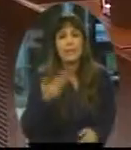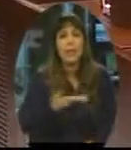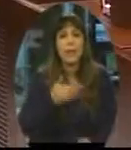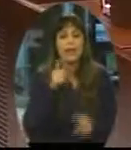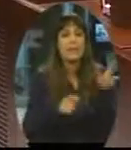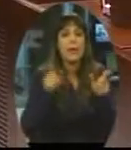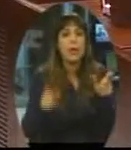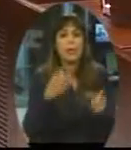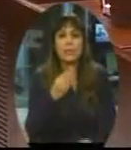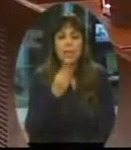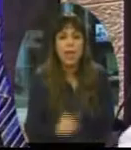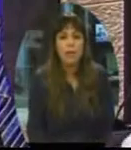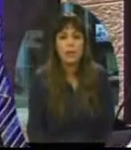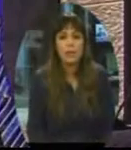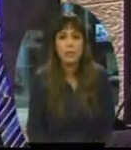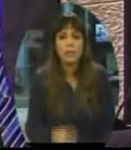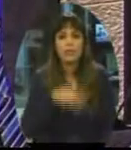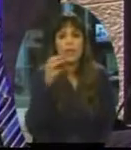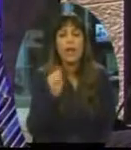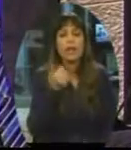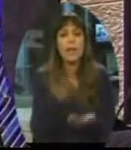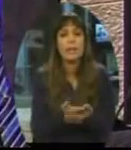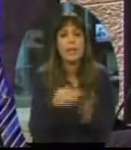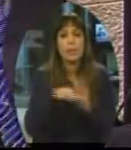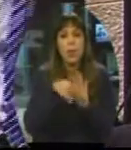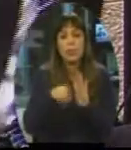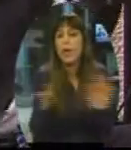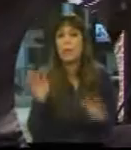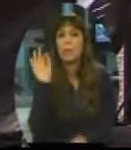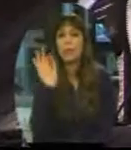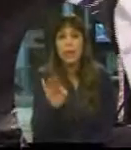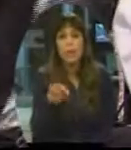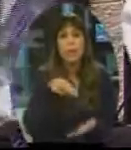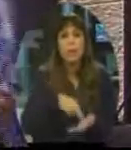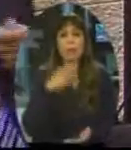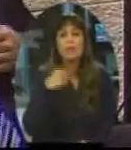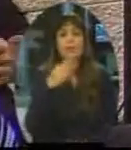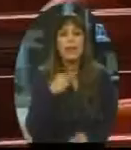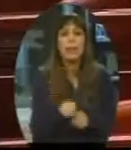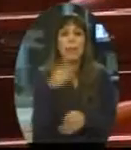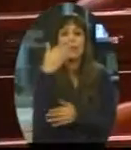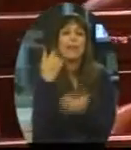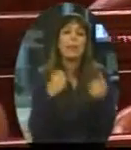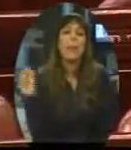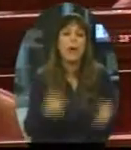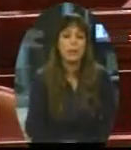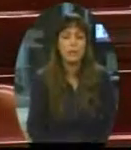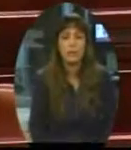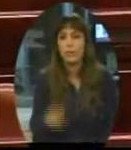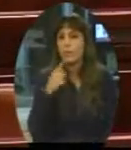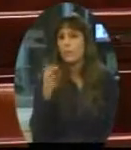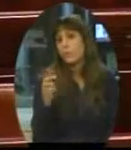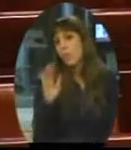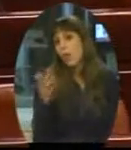ישראלית. האם אין בהצעת חוק זו פגיעה במעמדה של ישראל כמדינה דמוקרטית? ייתכן כי אתם מביטים בדור העתיד